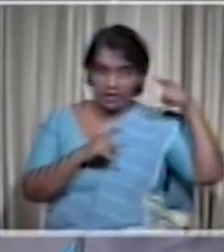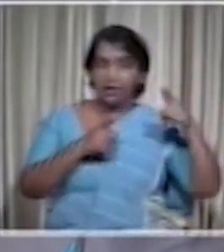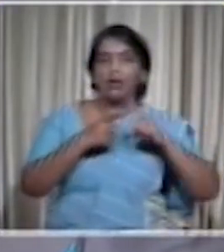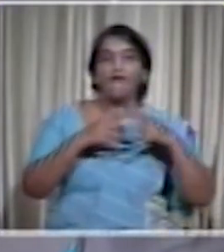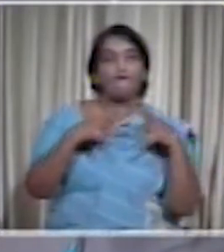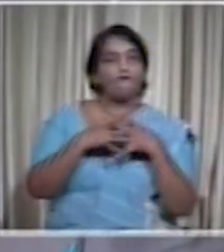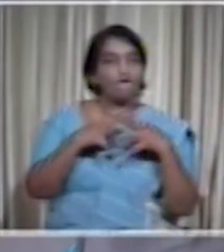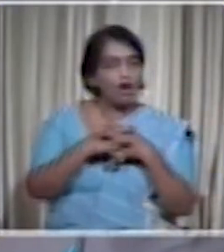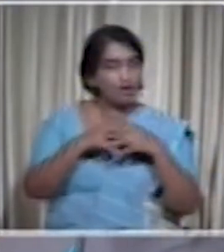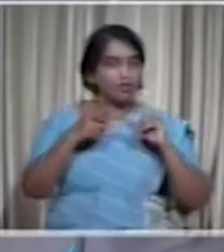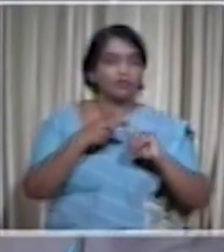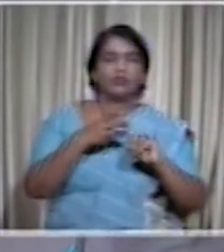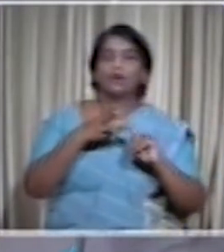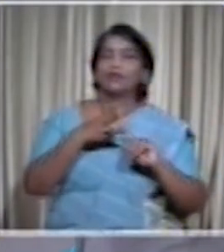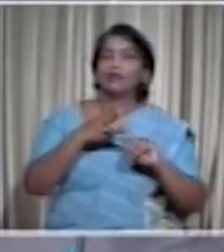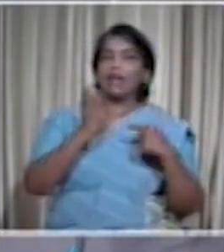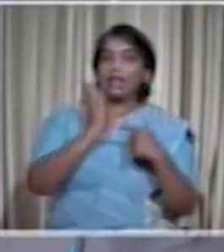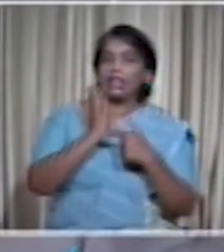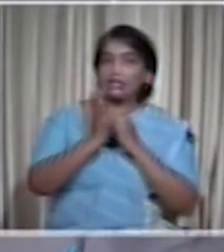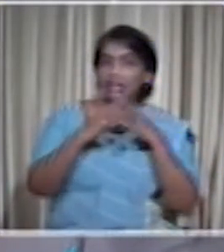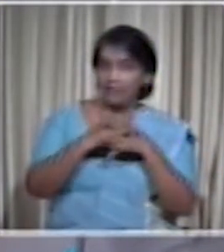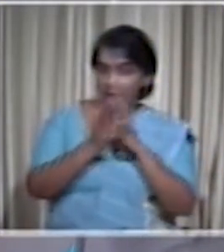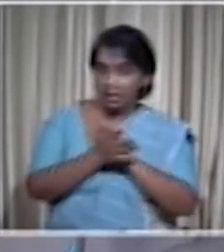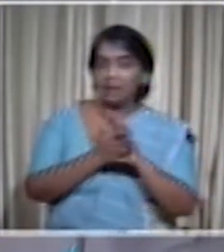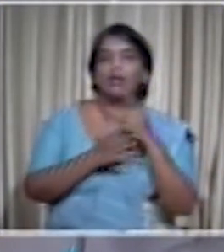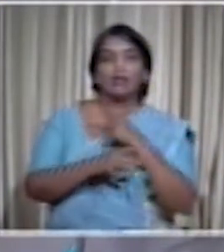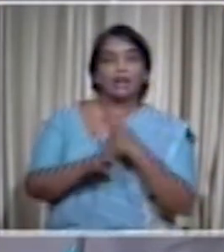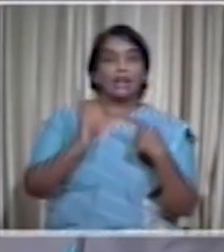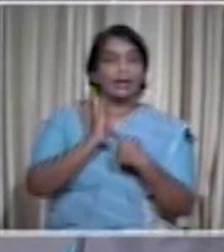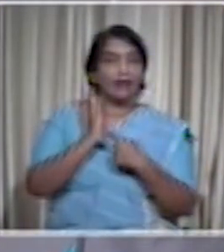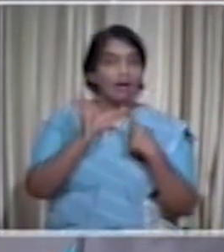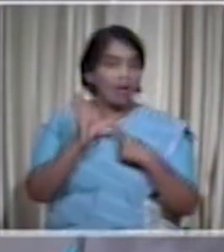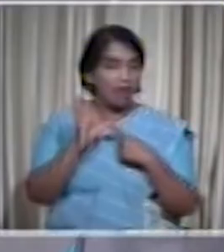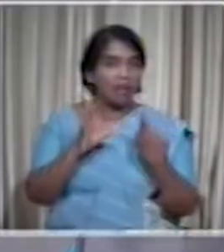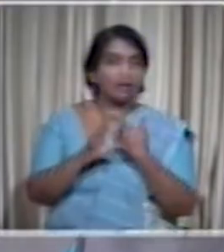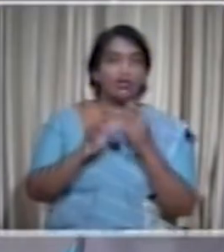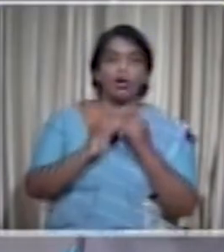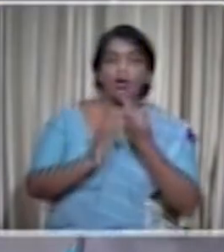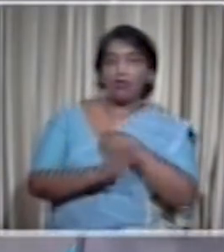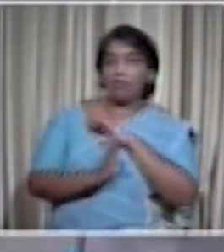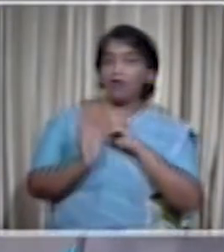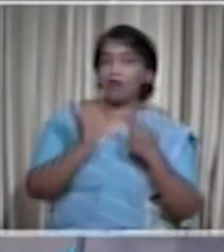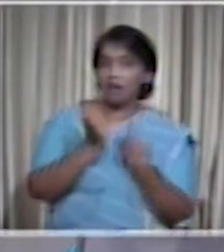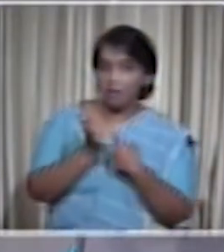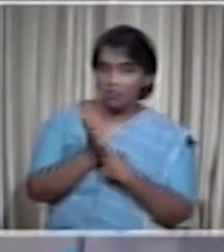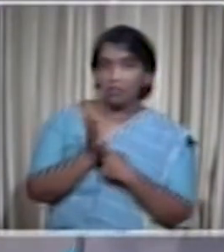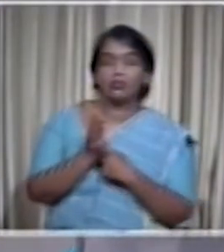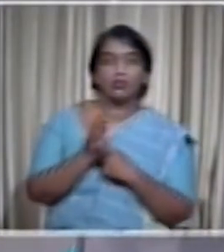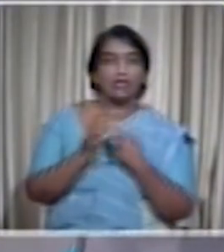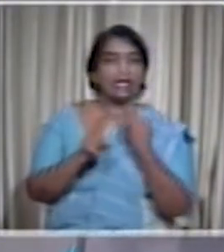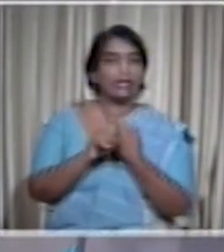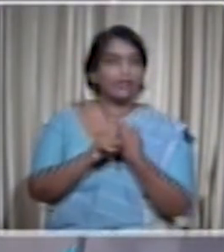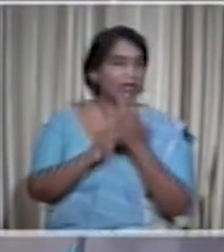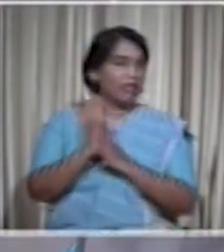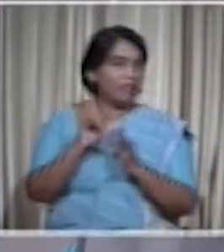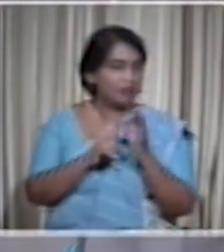වාසුදේව නානායක්කාර මැතිතුමත් තිස්ස විතාරණ මැතිතුමත් පිරාන අලස් මන්ත්‍රීතුමත් පූජා අතුරුලිය රතන ස්වාමින් වහන්සේත් ගෙවිදු කුමානතුංග